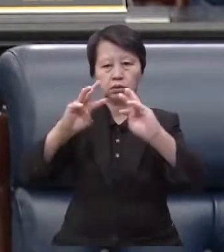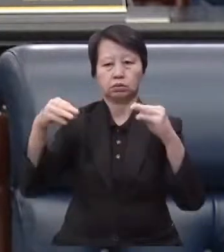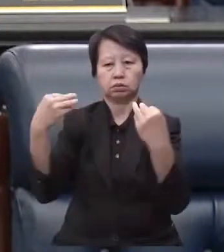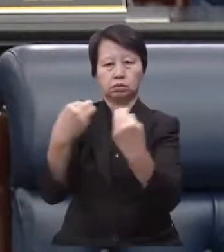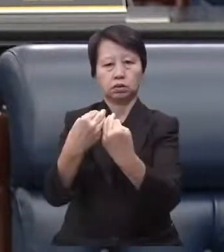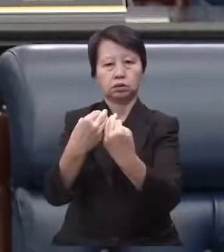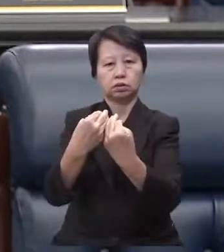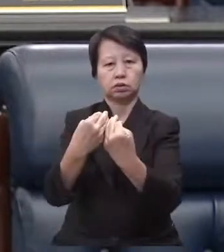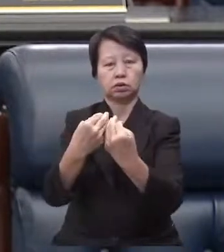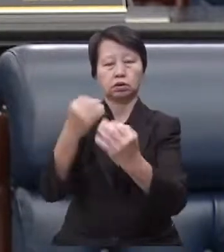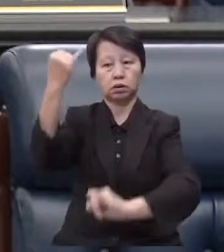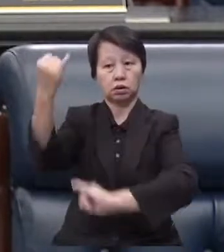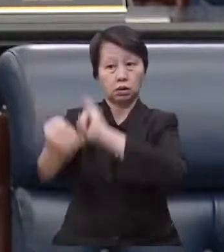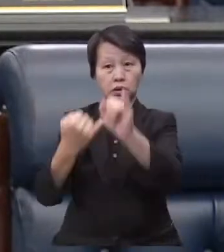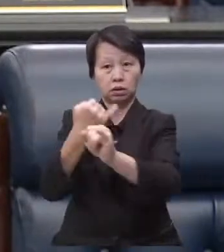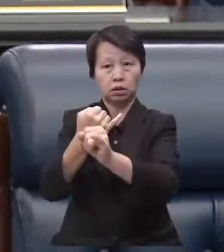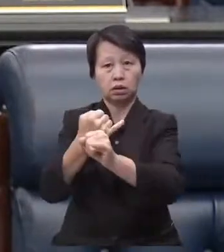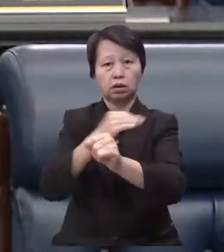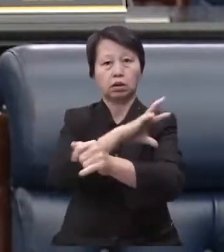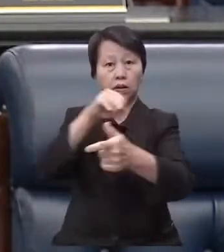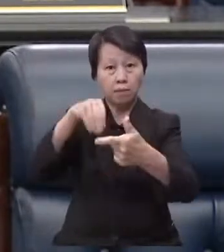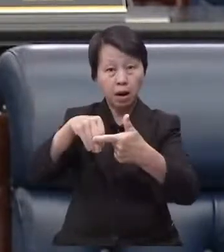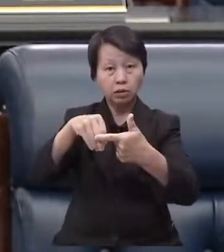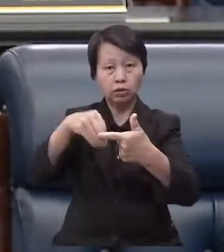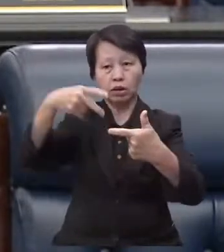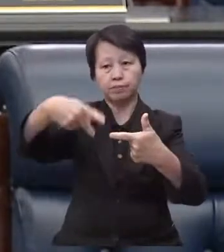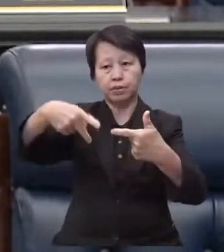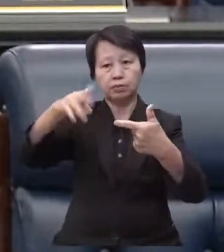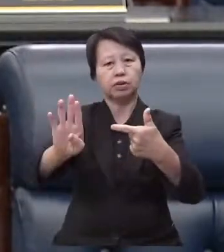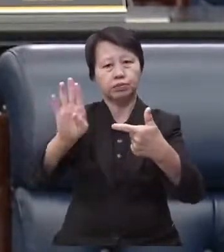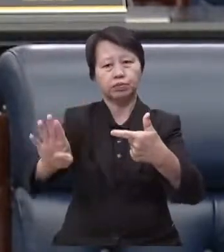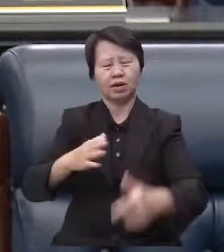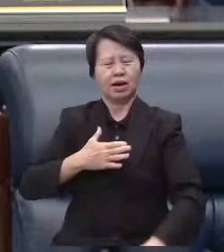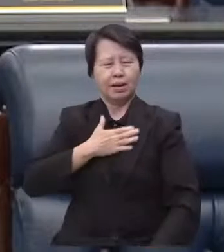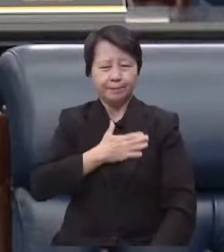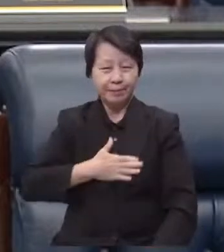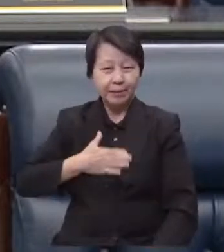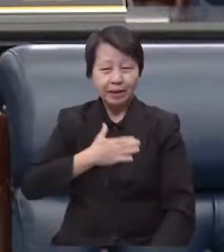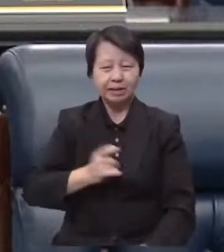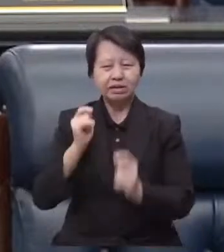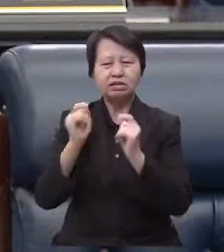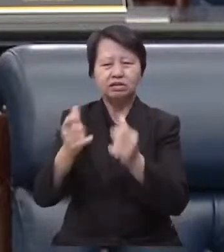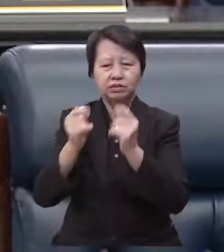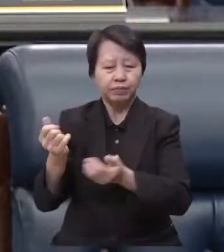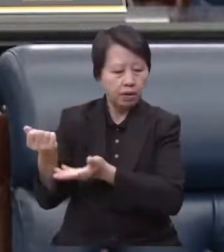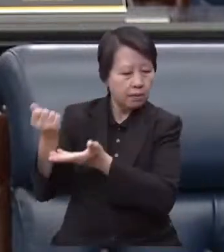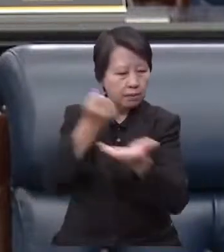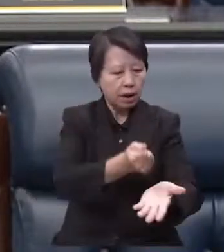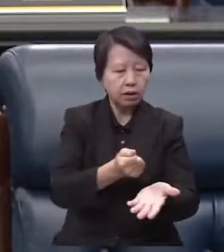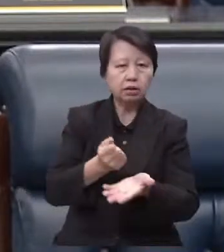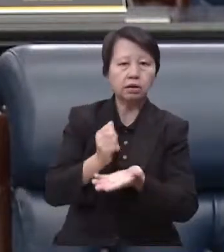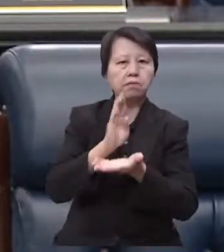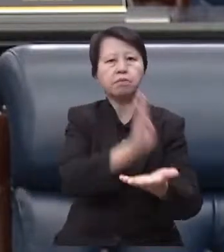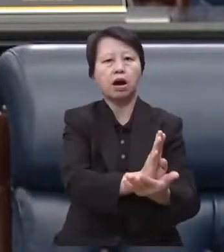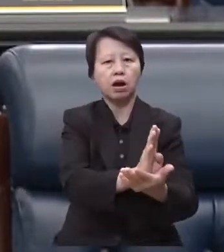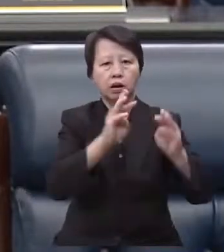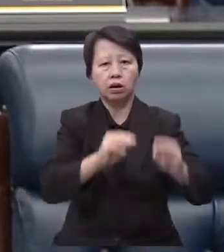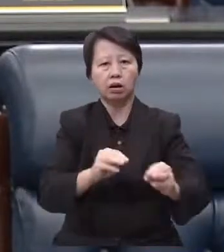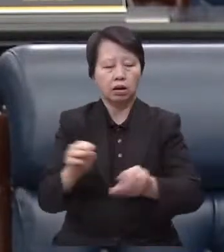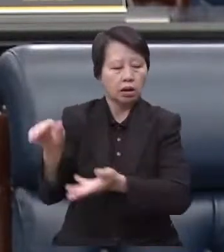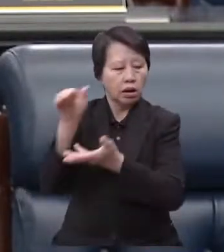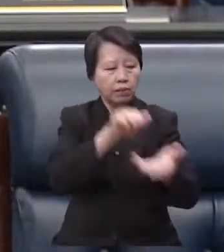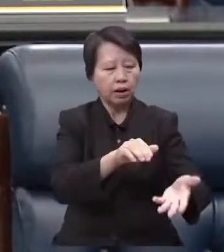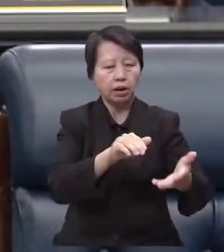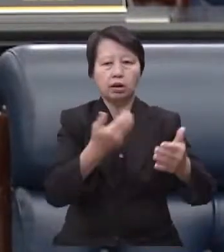antarabangsa termasuk pertubuhan-pertubuhan antarabangsa untuk segera menyalurkan bantuan kemanusiaan seperti